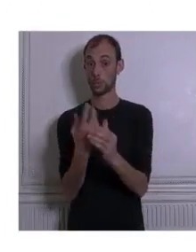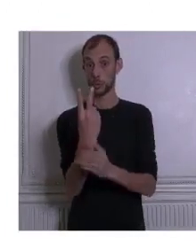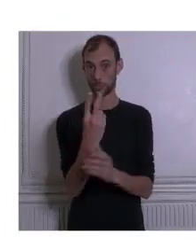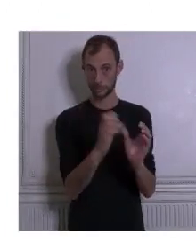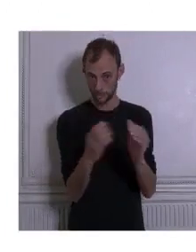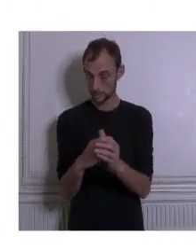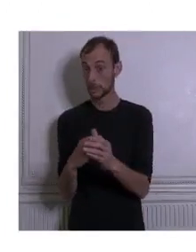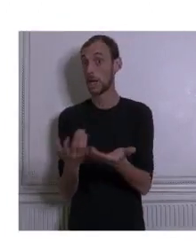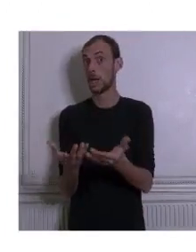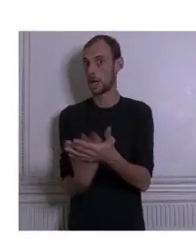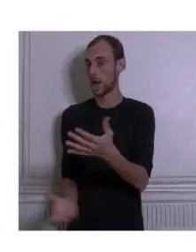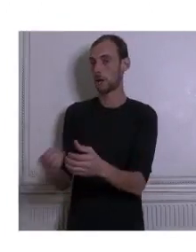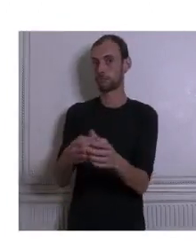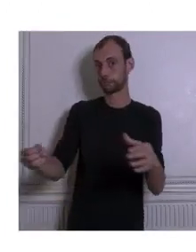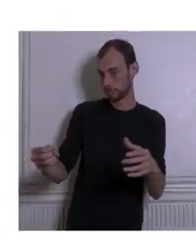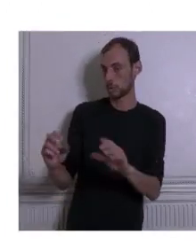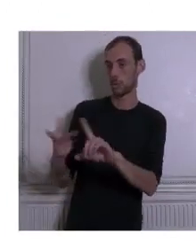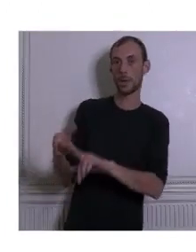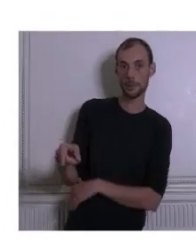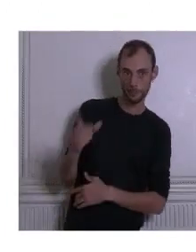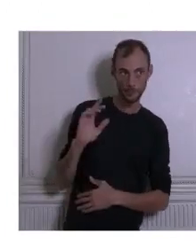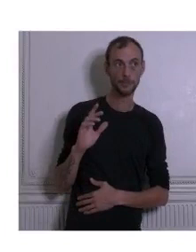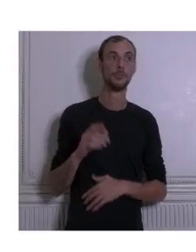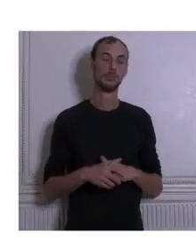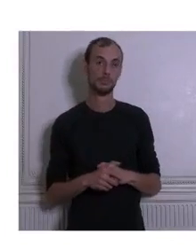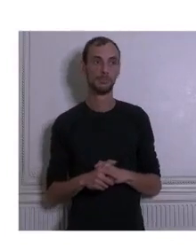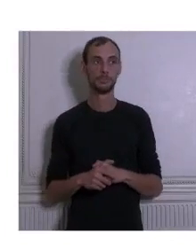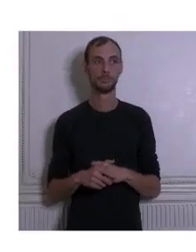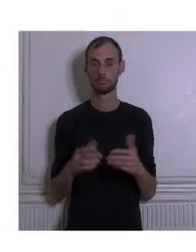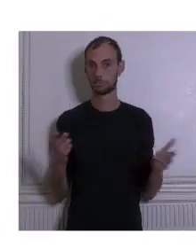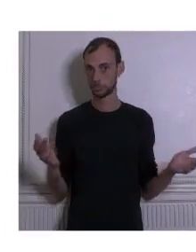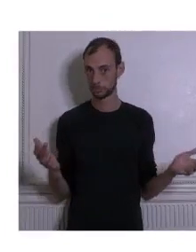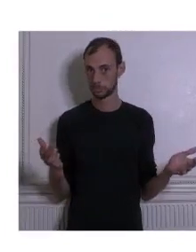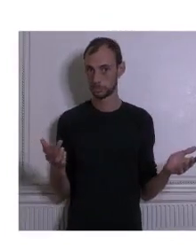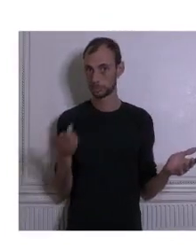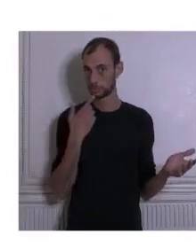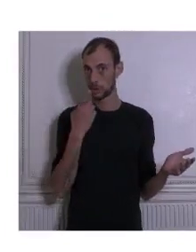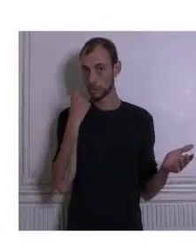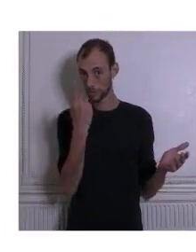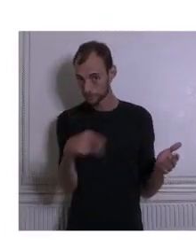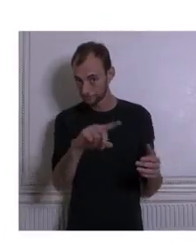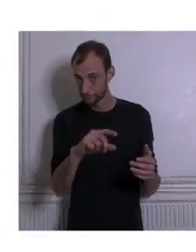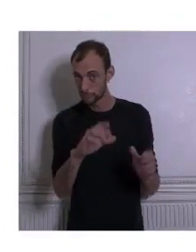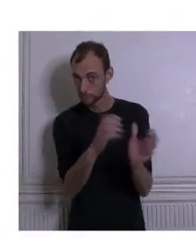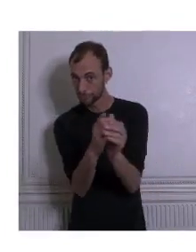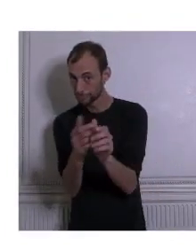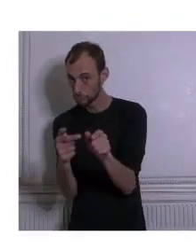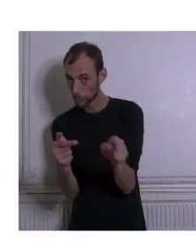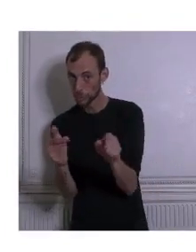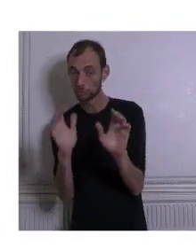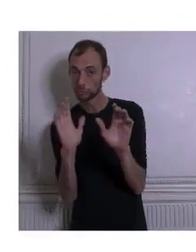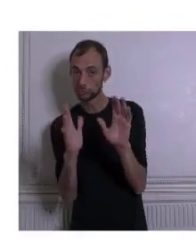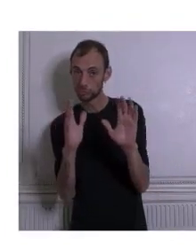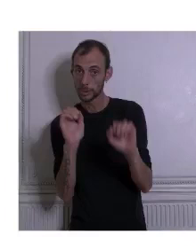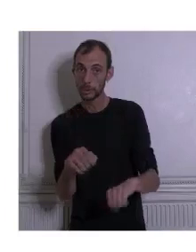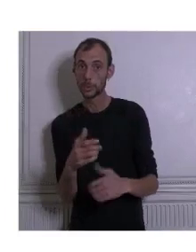vos collègues. Parce que nous avions l'énergie la moins chère. La moins chère. Hein? Et aujourd'hui, vous la remplacez par des éoliennes, par